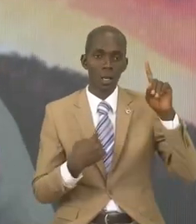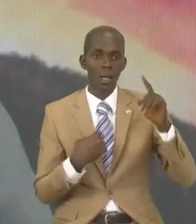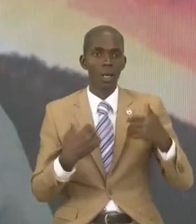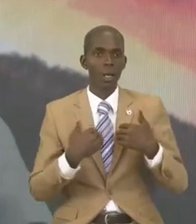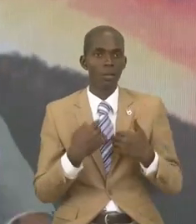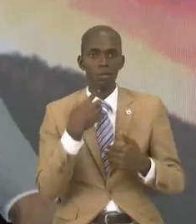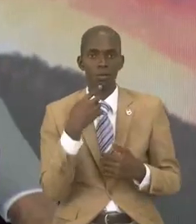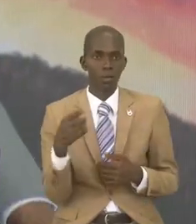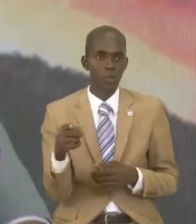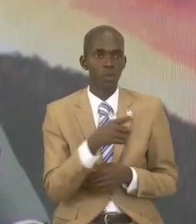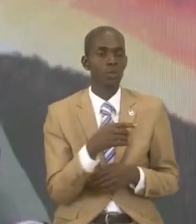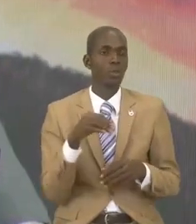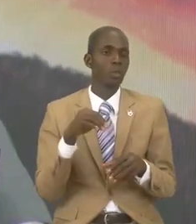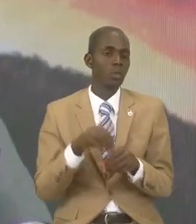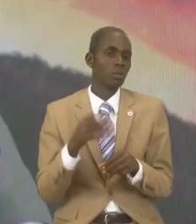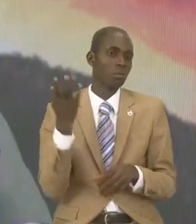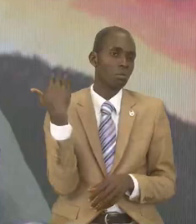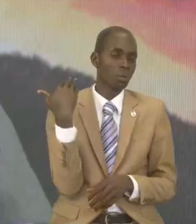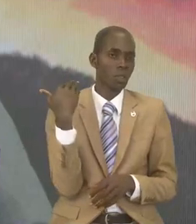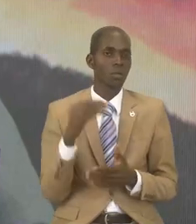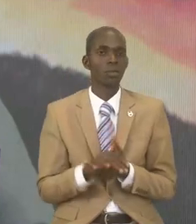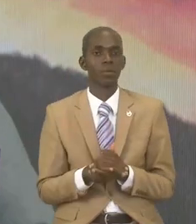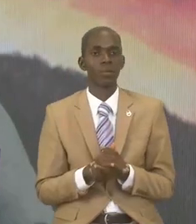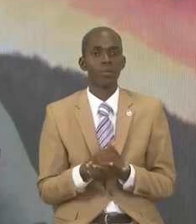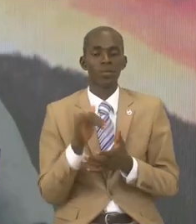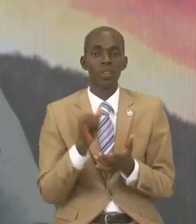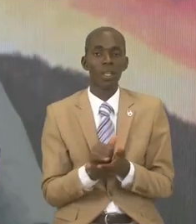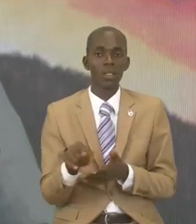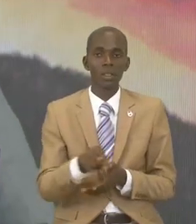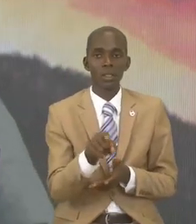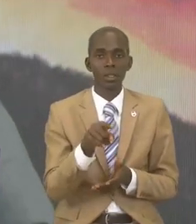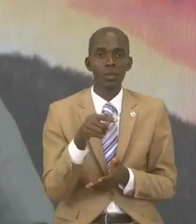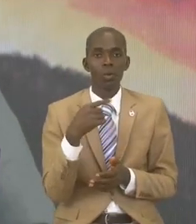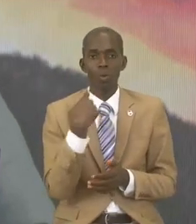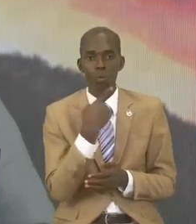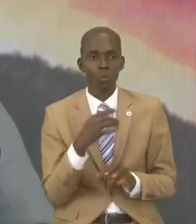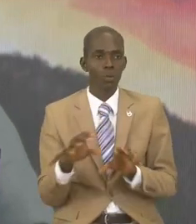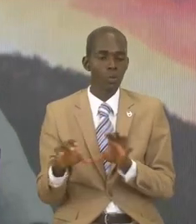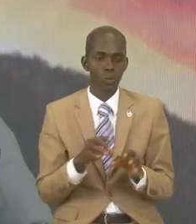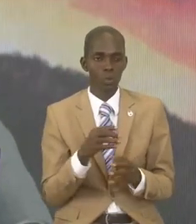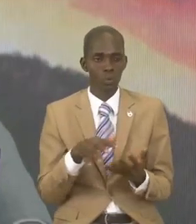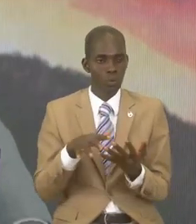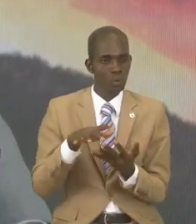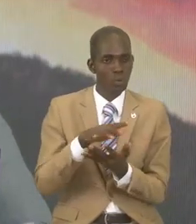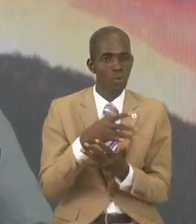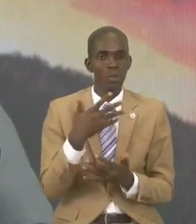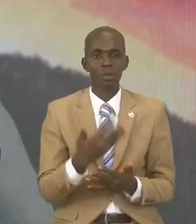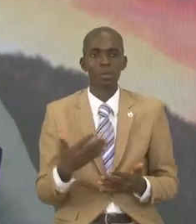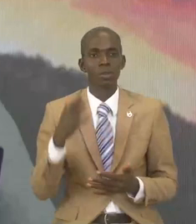je vous le dis d'avance, comme je l'ai dit, déjà dit, que ceux qui commettent de telles